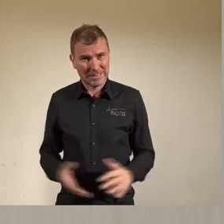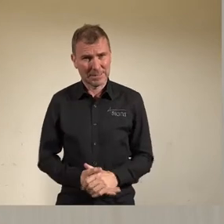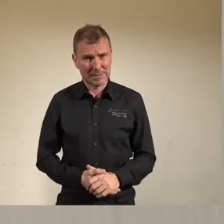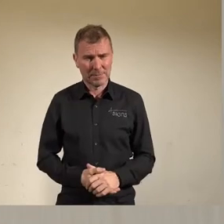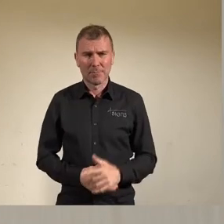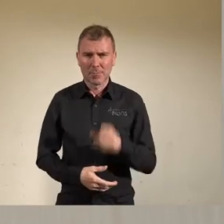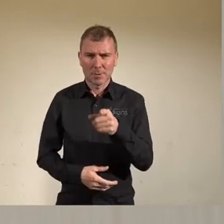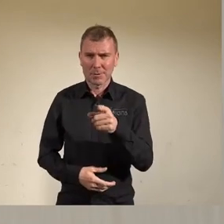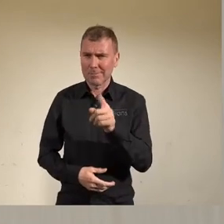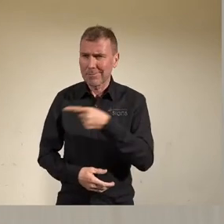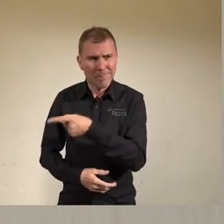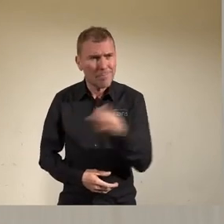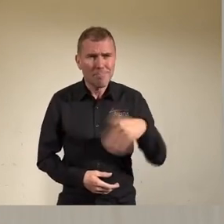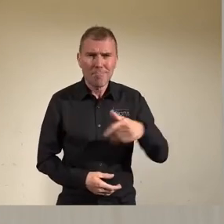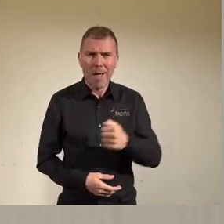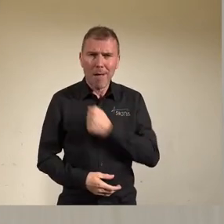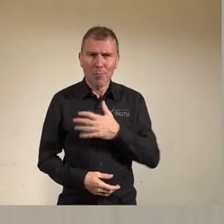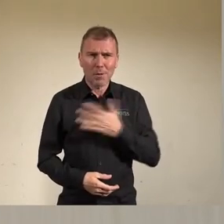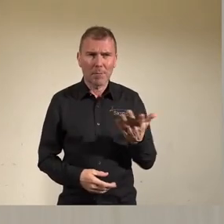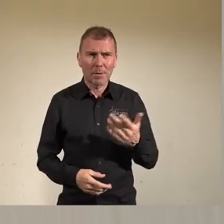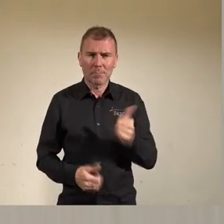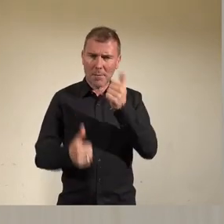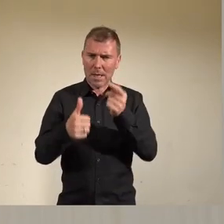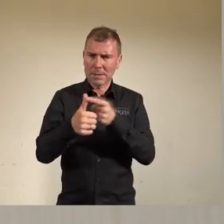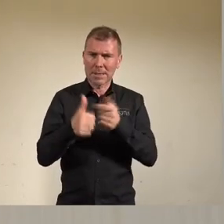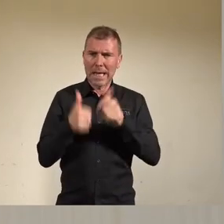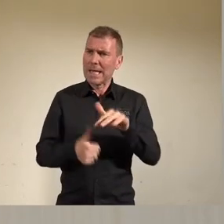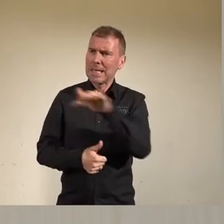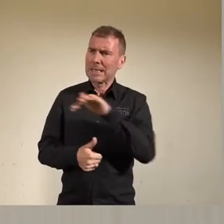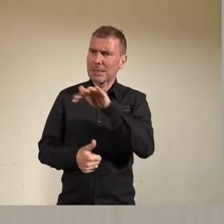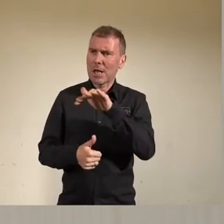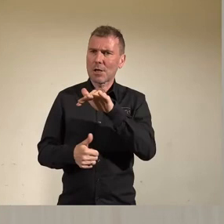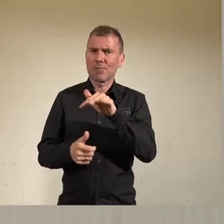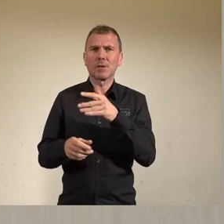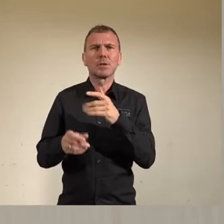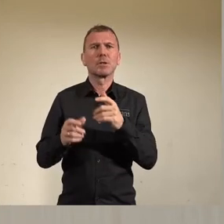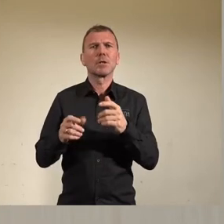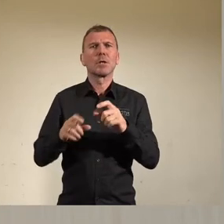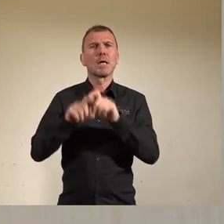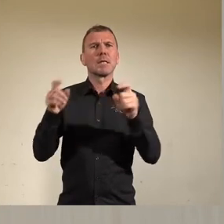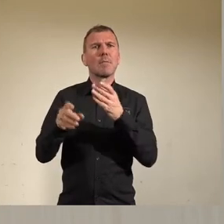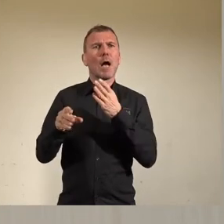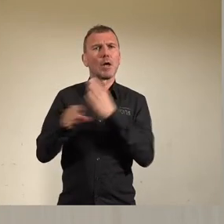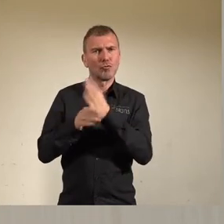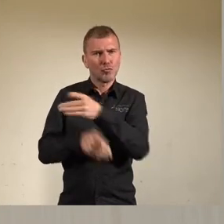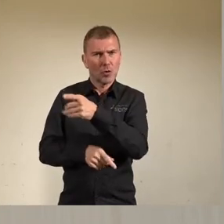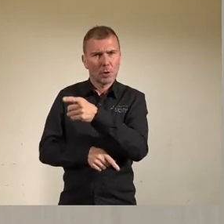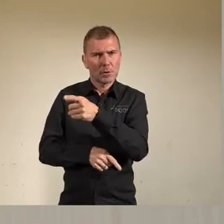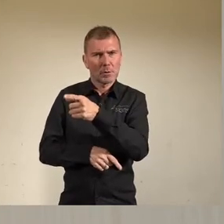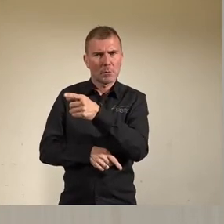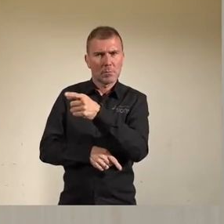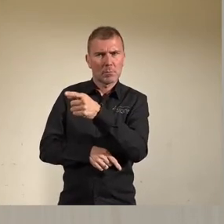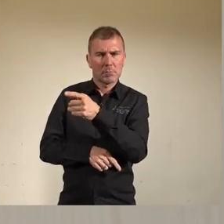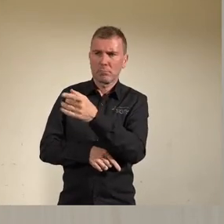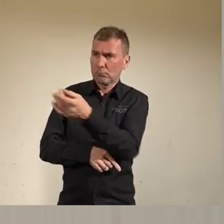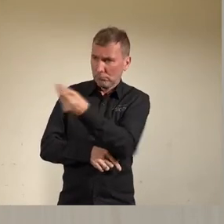uns vielleicht viel öfter trauen, erstens, wenn eine gesellschaftliche Sache stört, dann mache ich mir Ideen und dann spreche